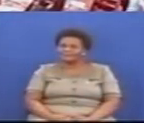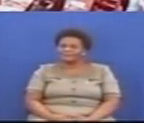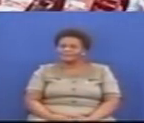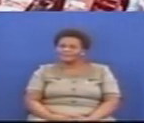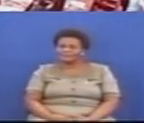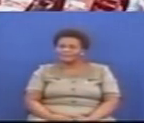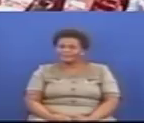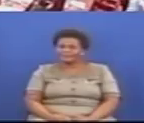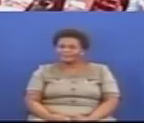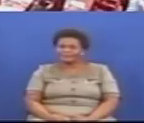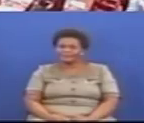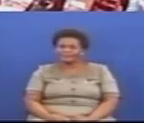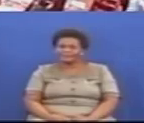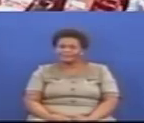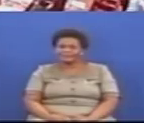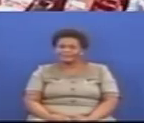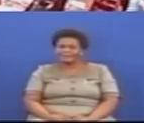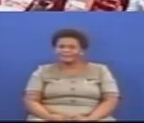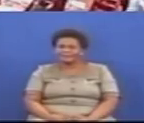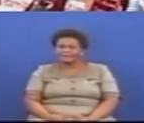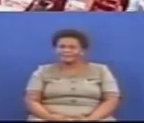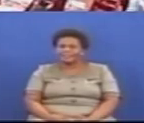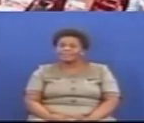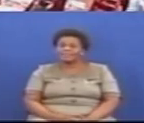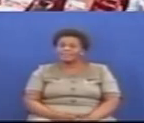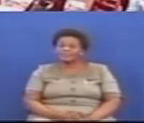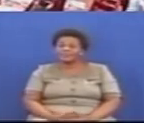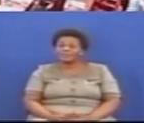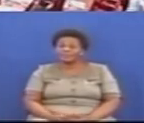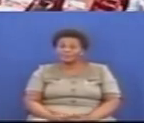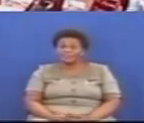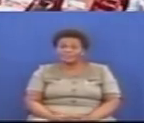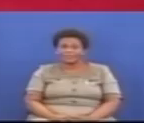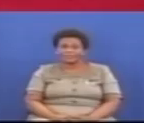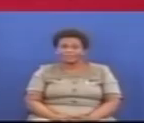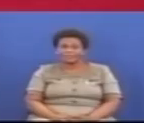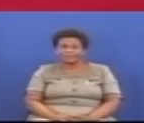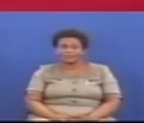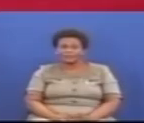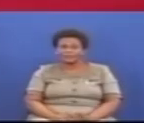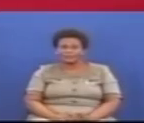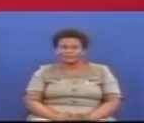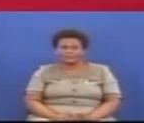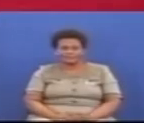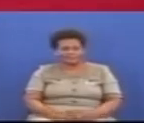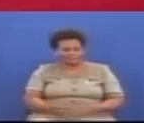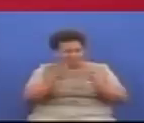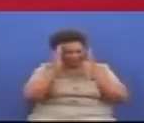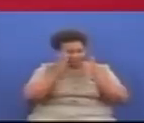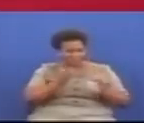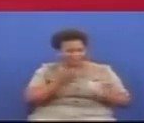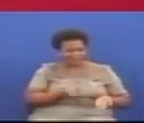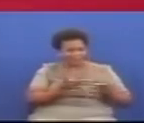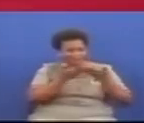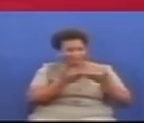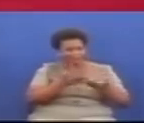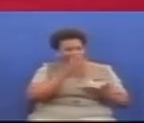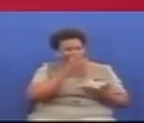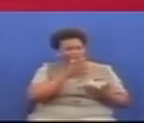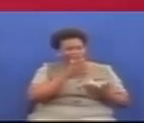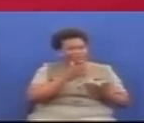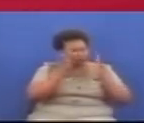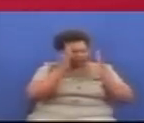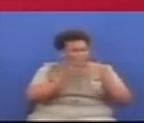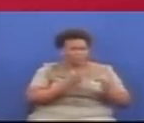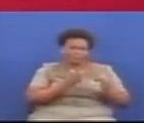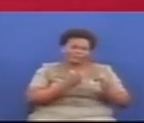Mheshimiwa spika, kwa niaba ya waziri wa nchi napenda kujibu swali la nyongeza la mheshimiwa Bagwanji Mensuria mbunge wa